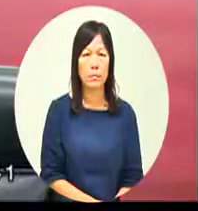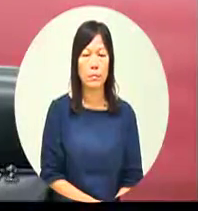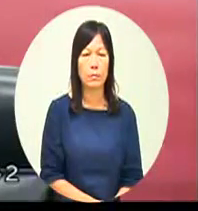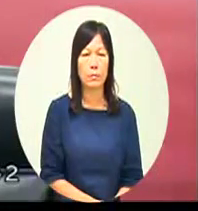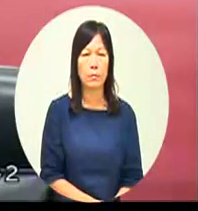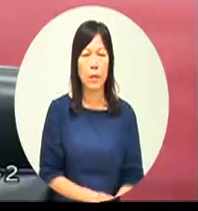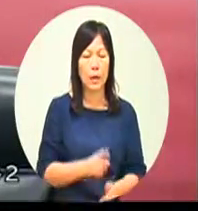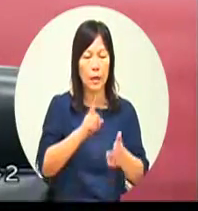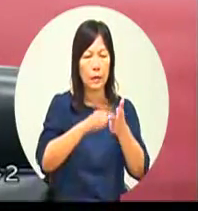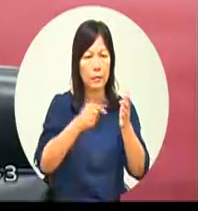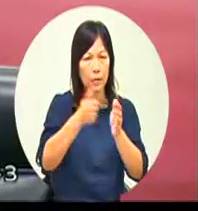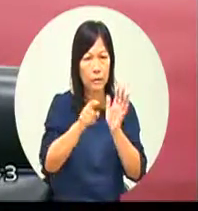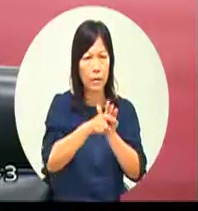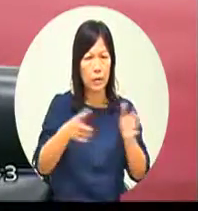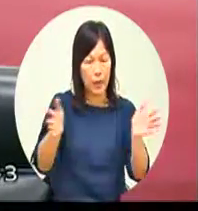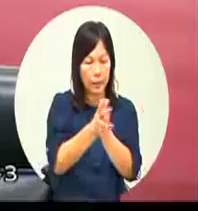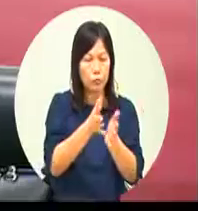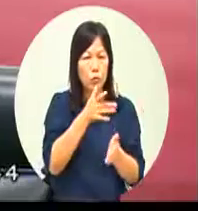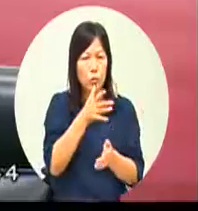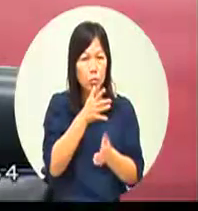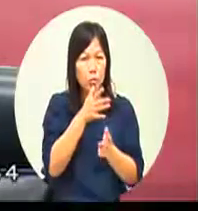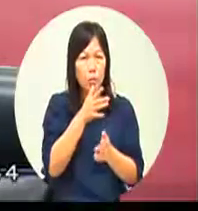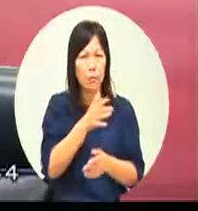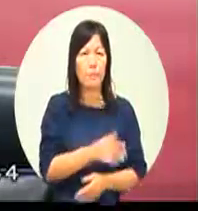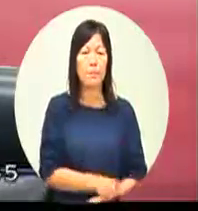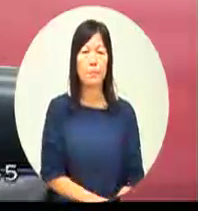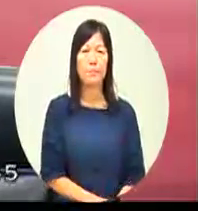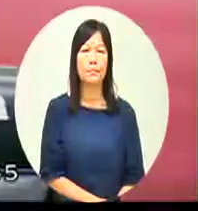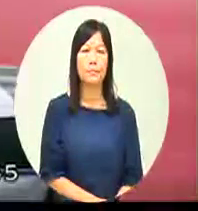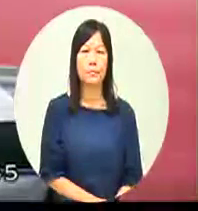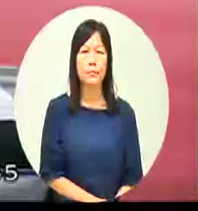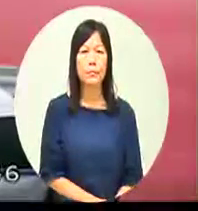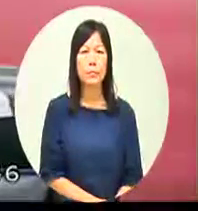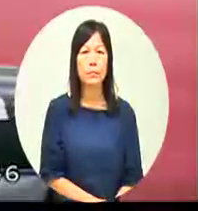那个简焕中议员一并发言，在好、